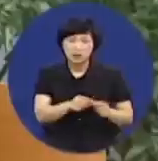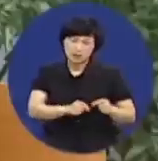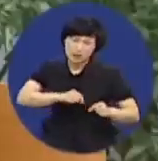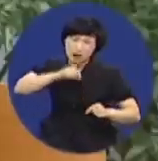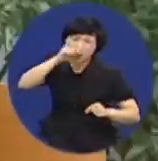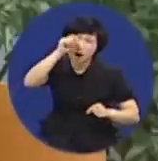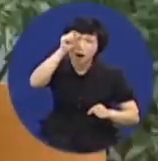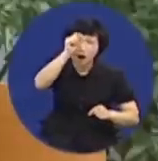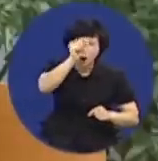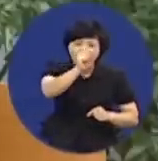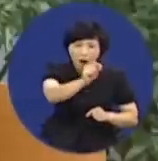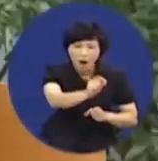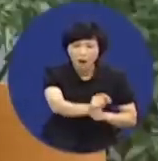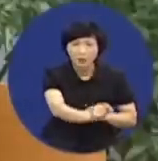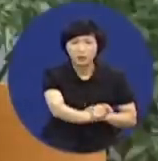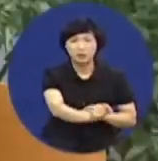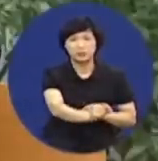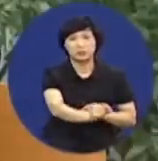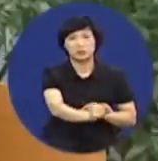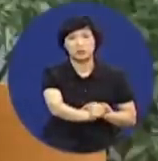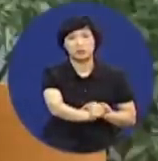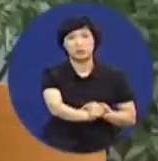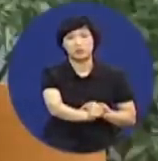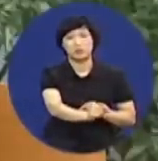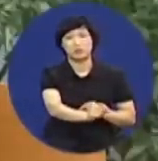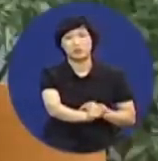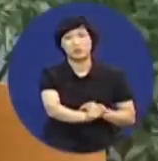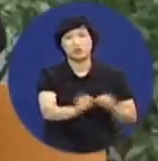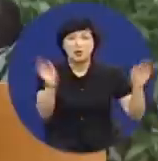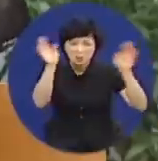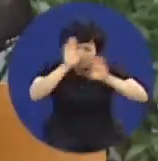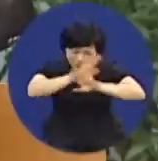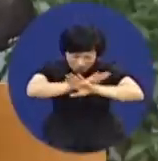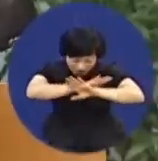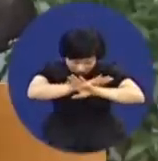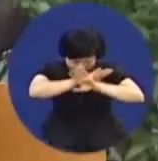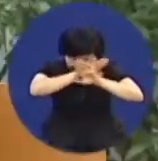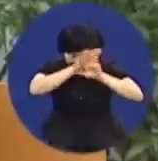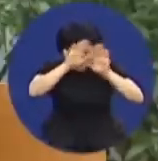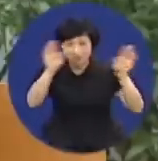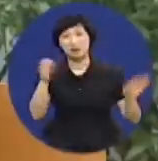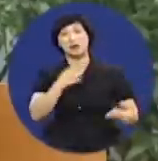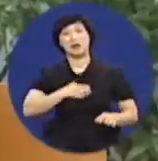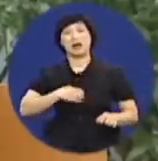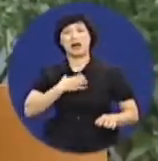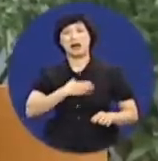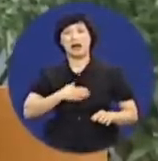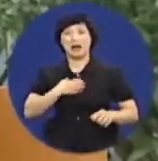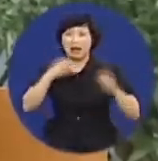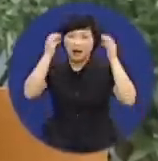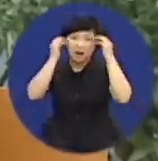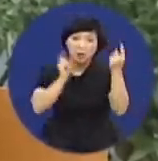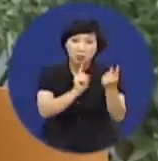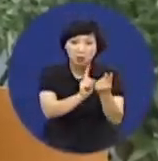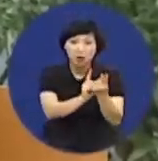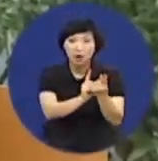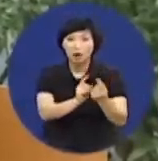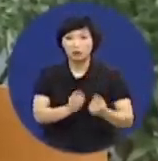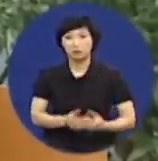彼らは永遠に昼も夜も苦しみを受けると記録されています。